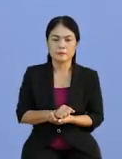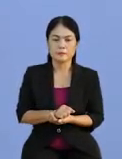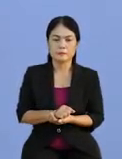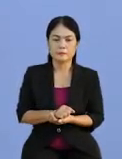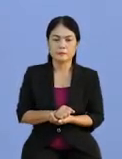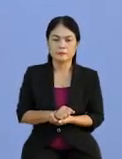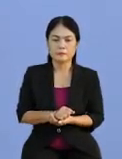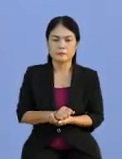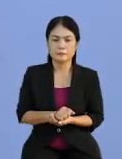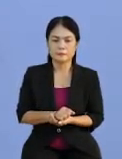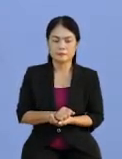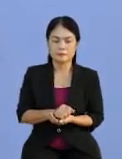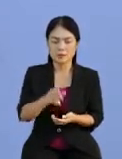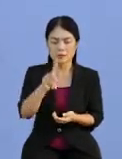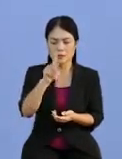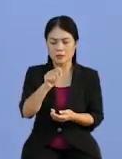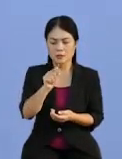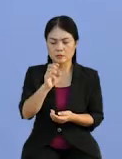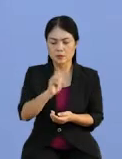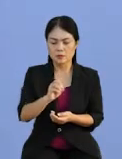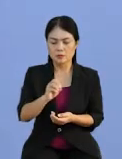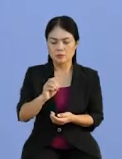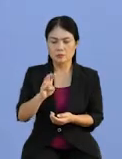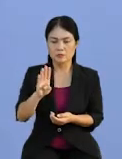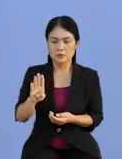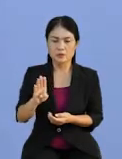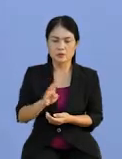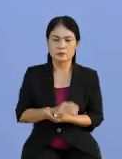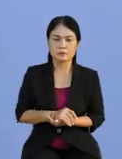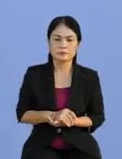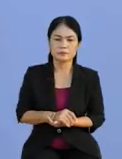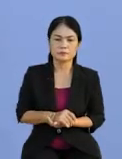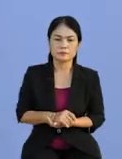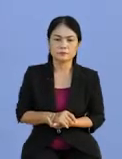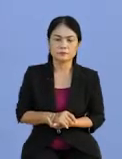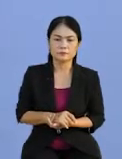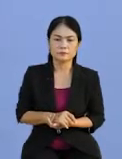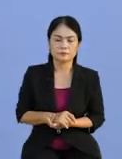ám ố bì bà cứ mốm